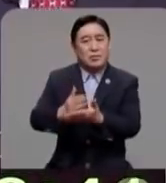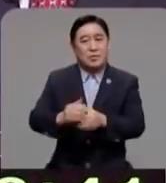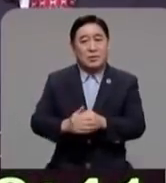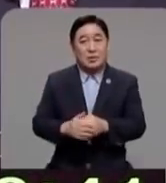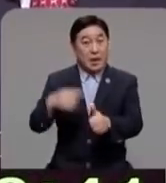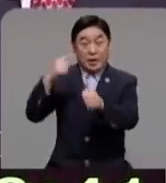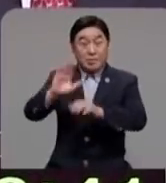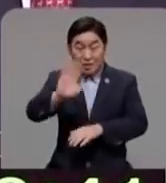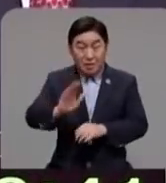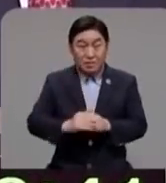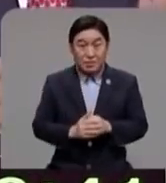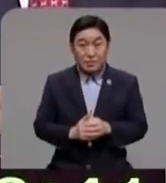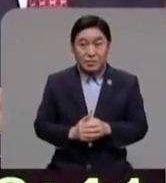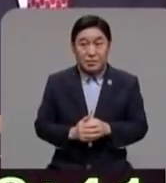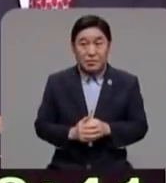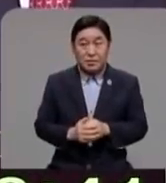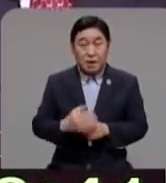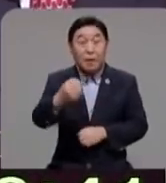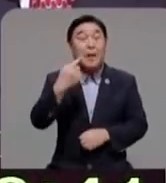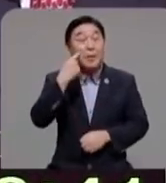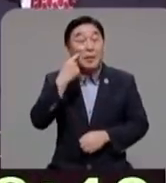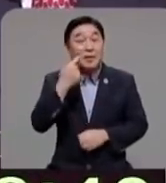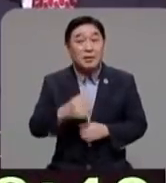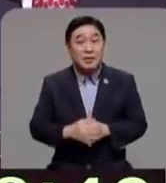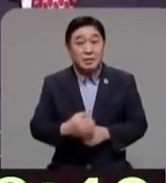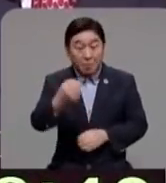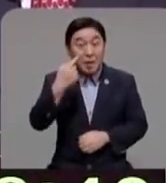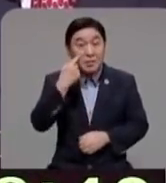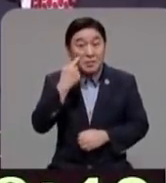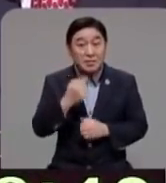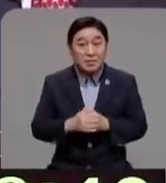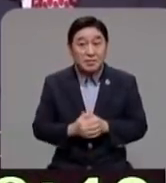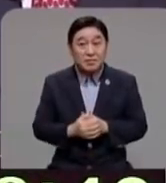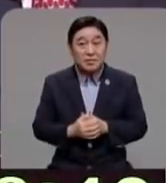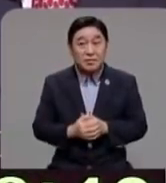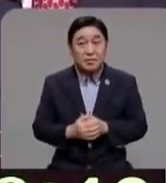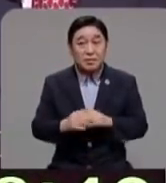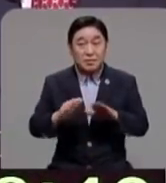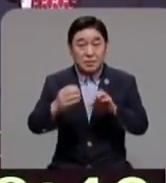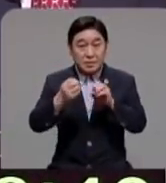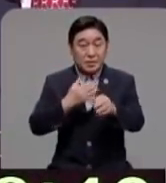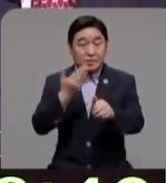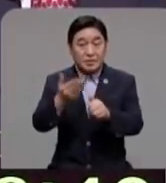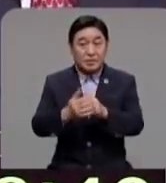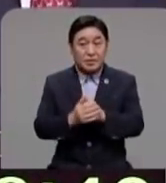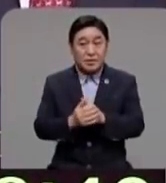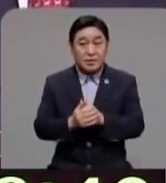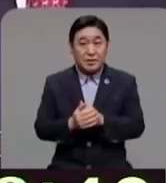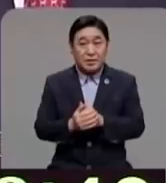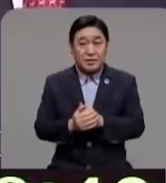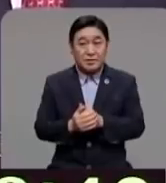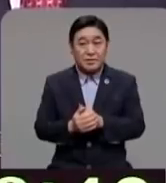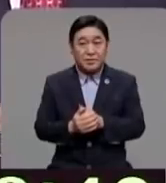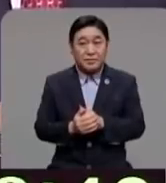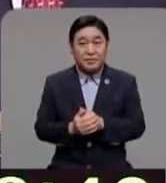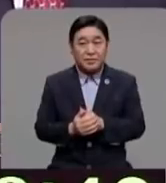아닙니다. 가르치려고 하는 게 네, 아닙니다. 제가 말을 이어나가는 과정이고요. 그 말씀해 보시죠. 그래도 오늘은 대답을 잘 네, 하시네요. 예. 예.